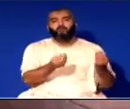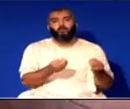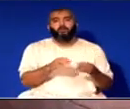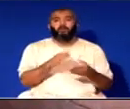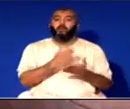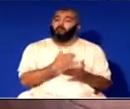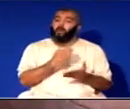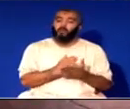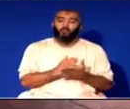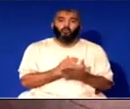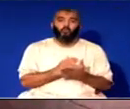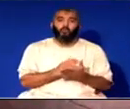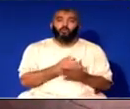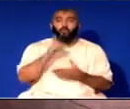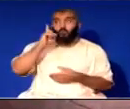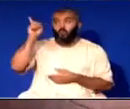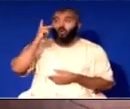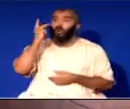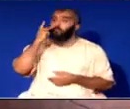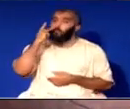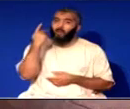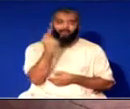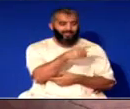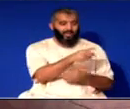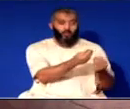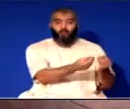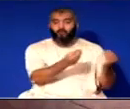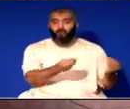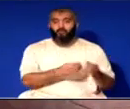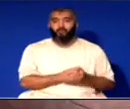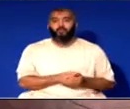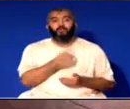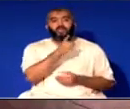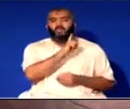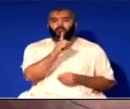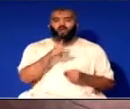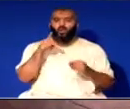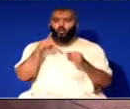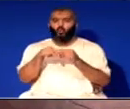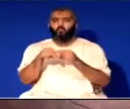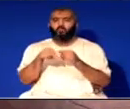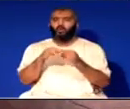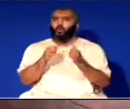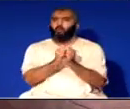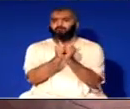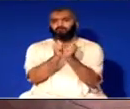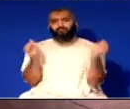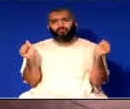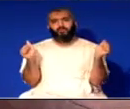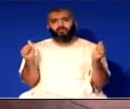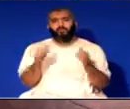ما تقدرش هي تفصلهم عن باباهم ما تقدرش تمنحهم عن باباهم ما تديرش العقوق ماشي أنت معليش إذا كان هو